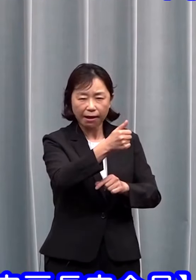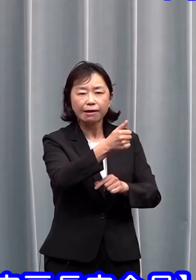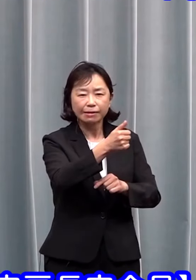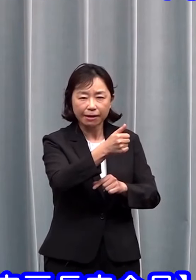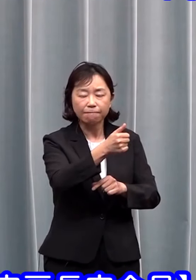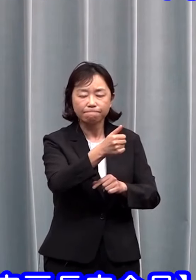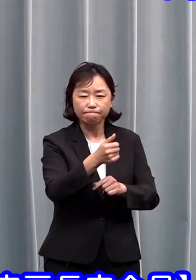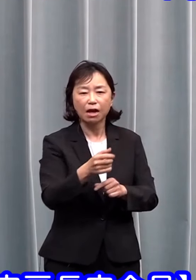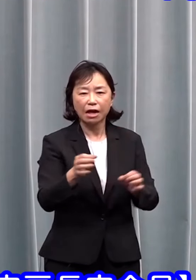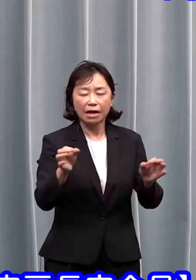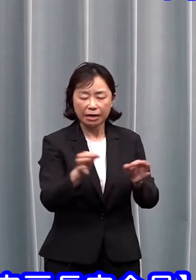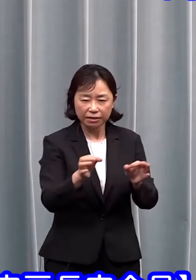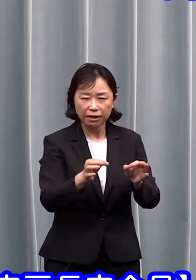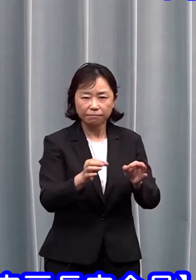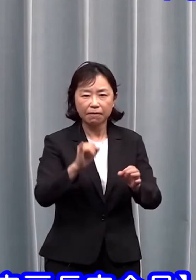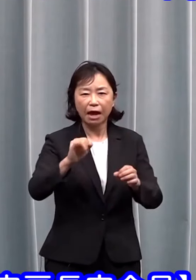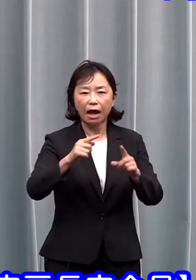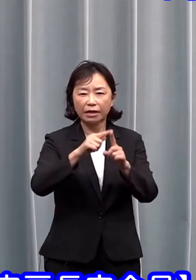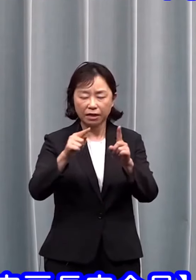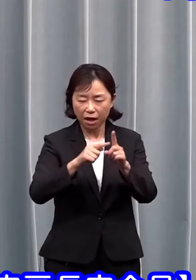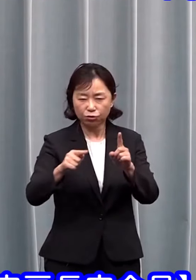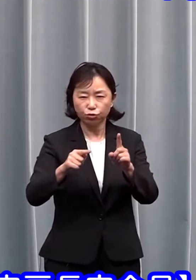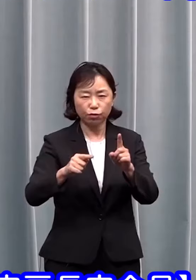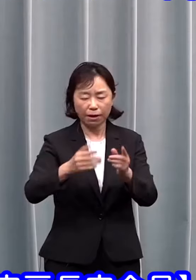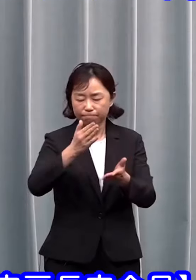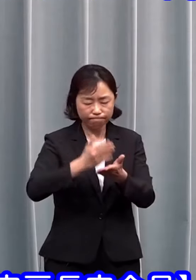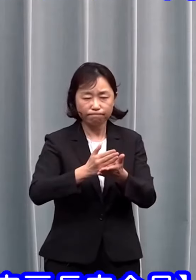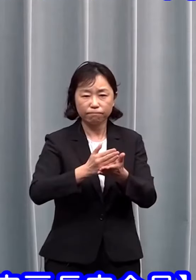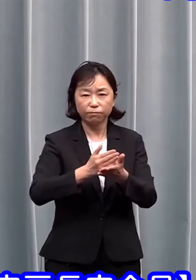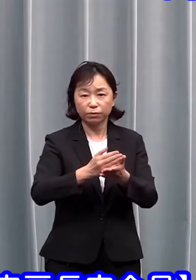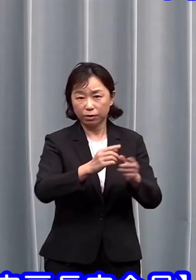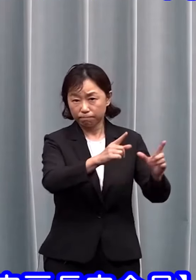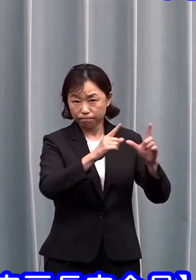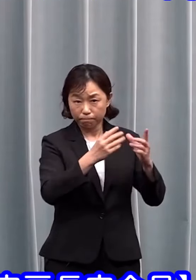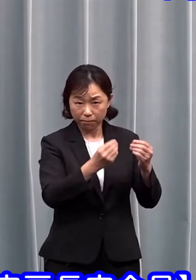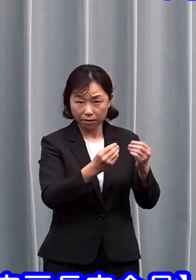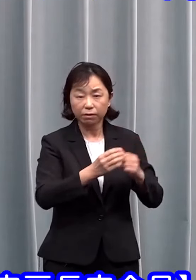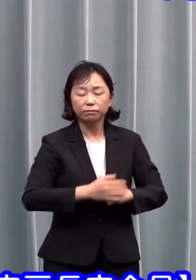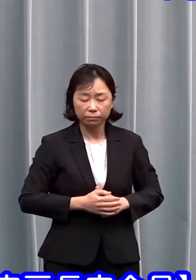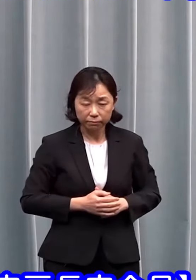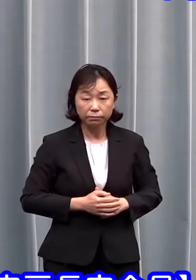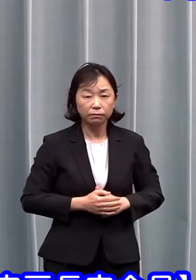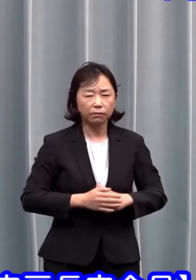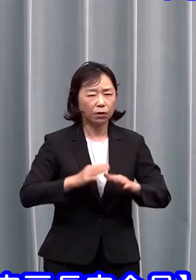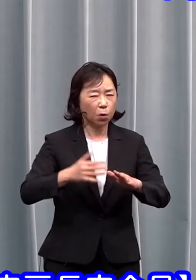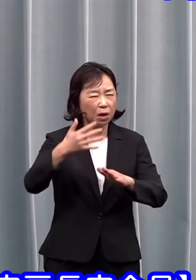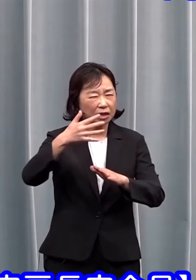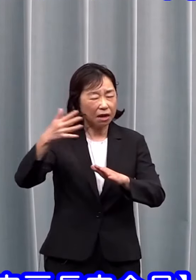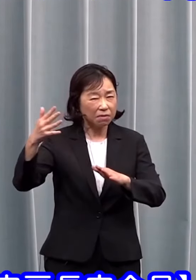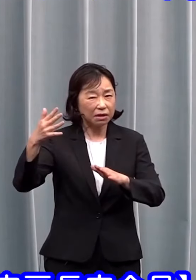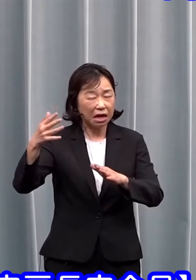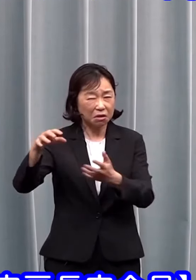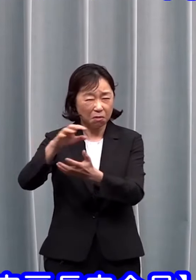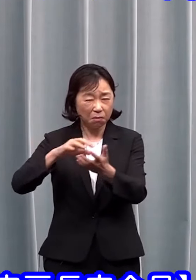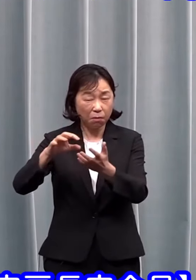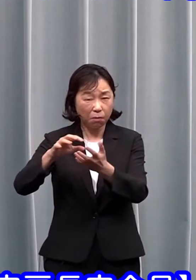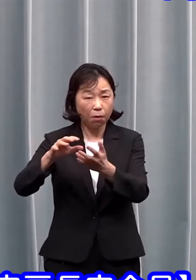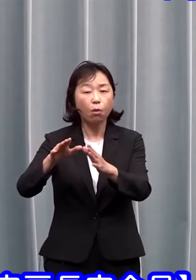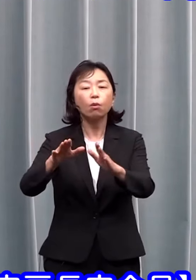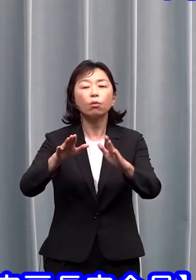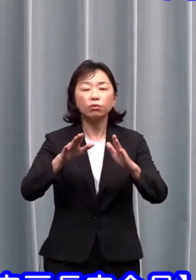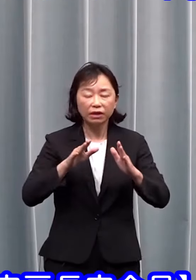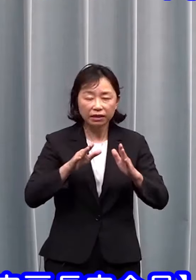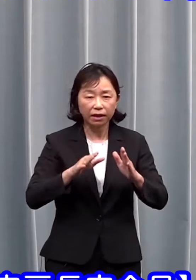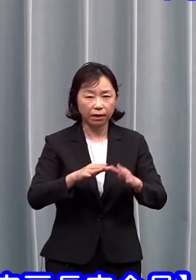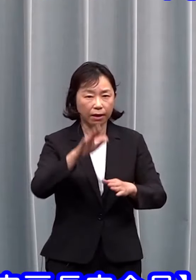の、IR 誘致からの撤退ということを表明いたしました。今回この、賭博のアメリカでの事案を受けまして、改めて、これ